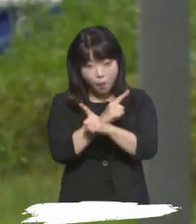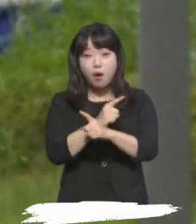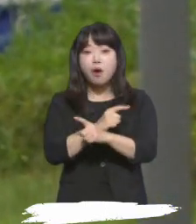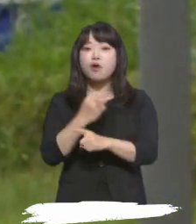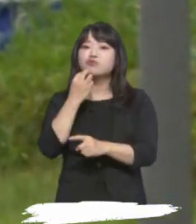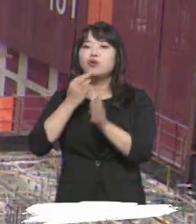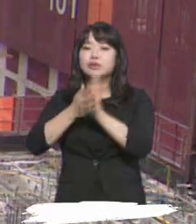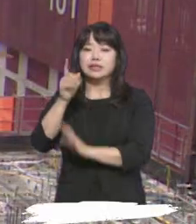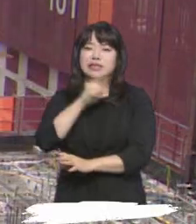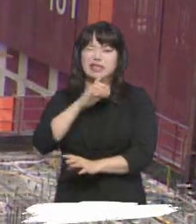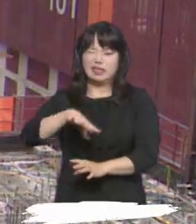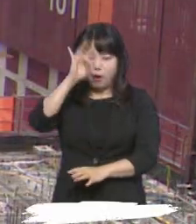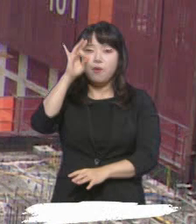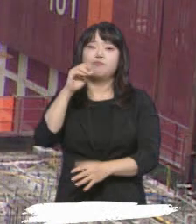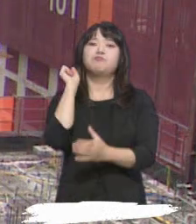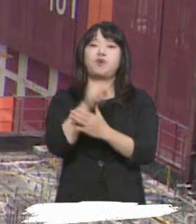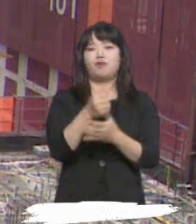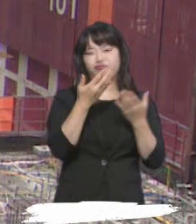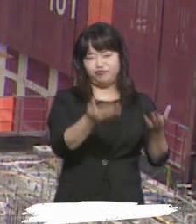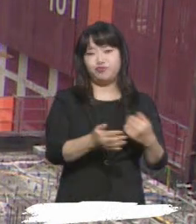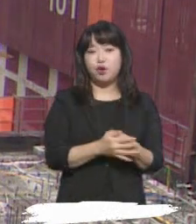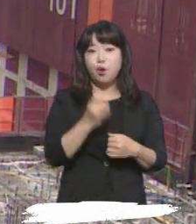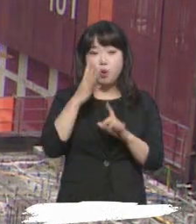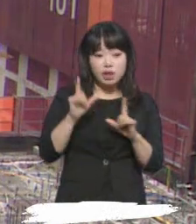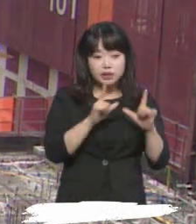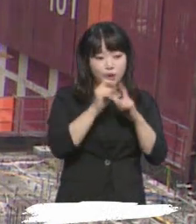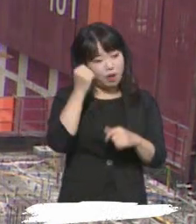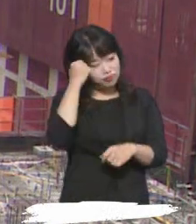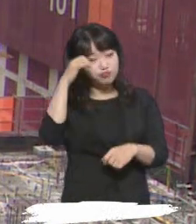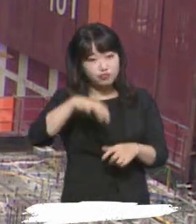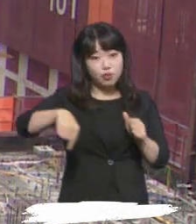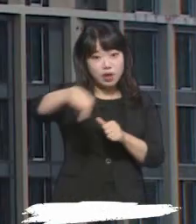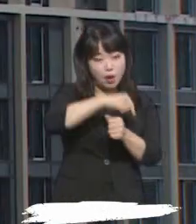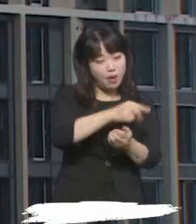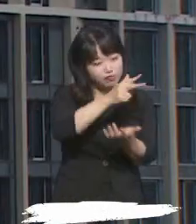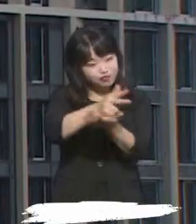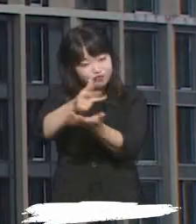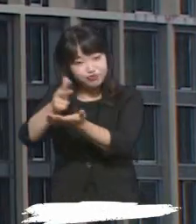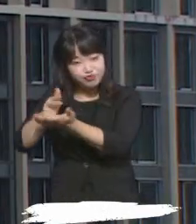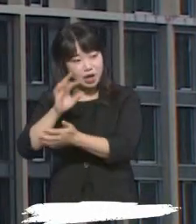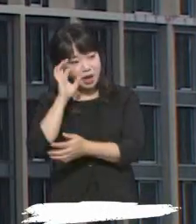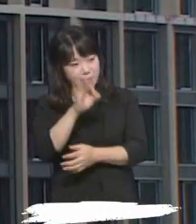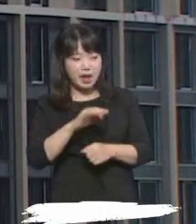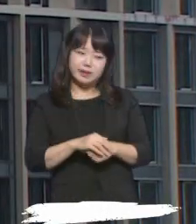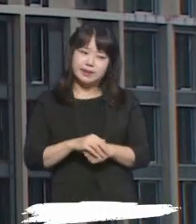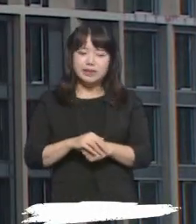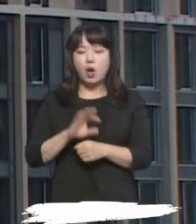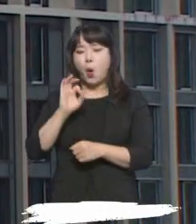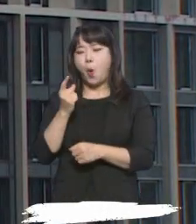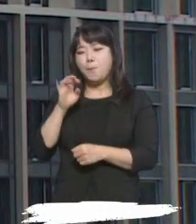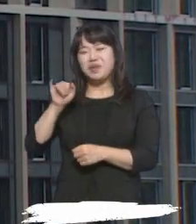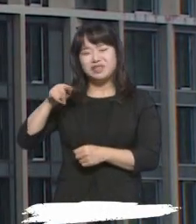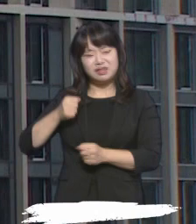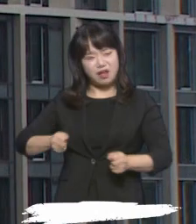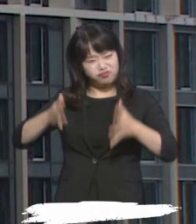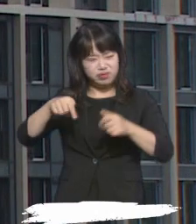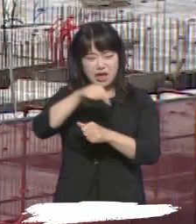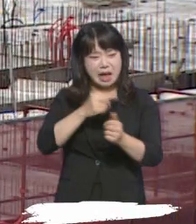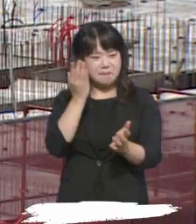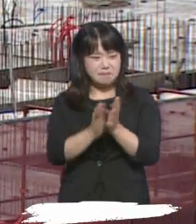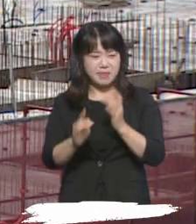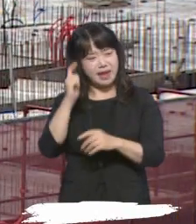최초입니다. 생활 숙박시설 기준에 맞춰 확보한 주차장이 오피스텔 기준에 맞지 않아 한 차례